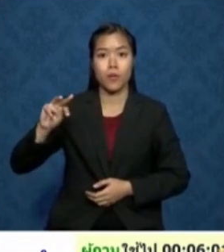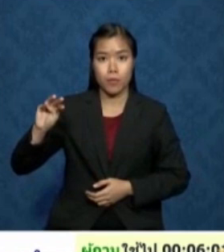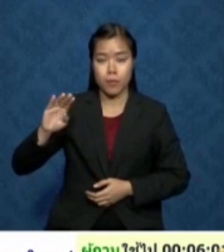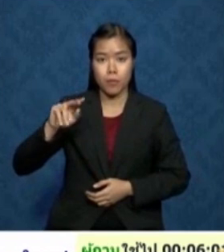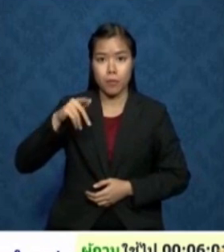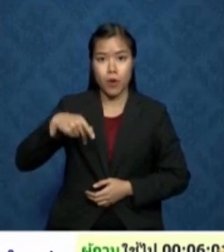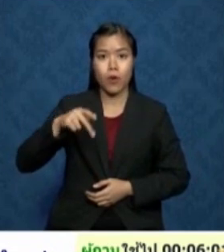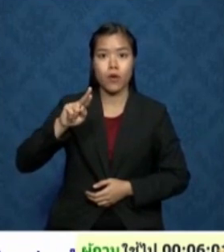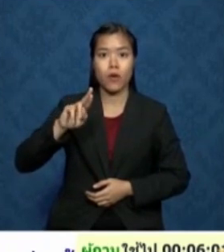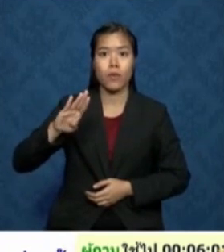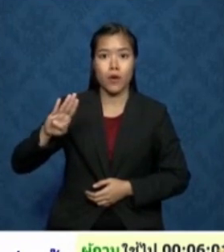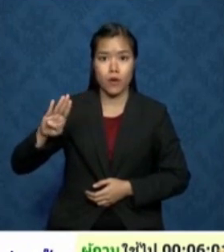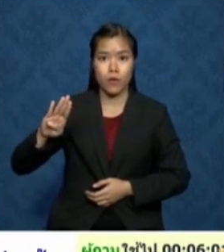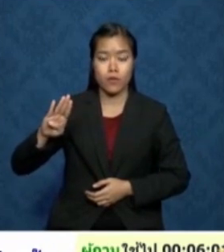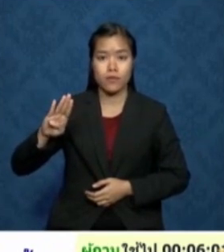implementation